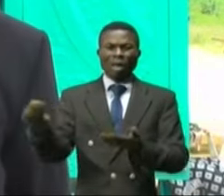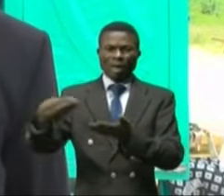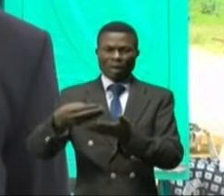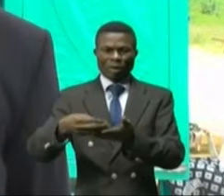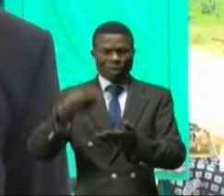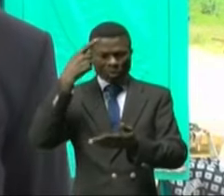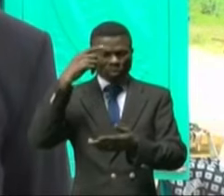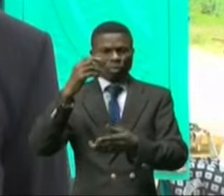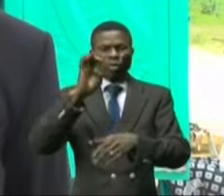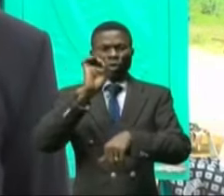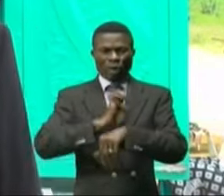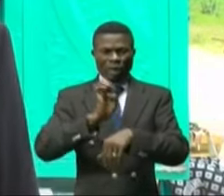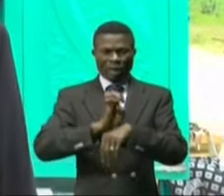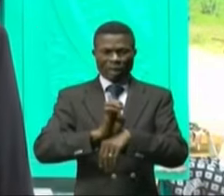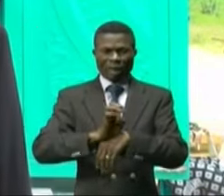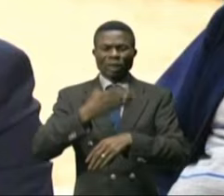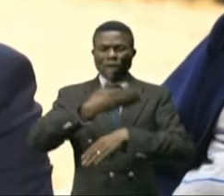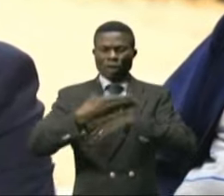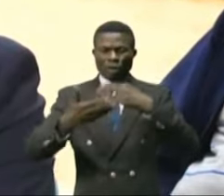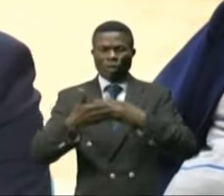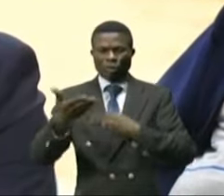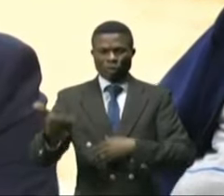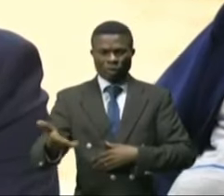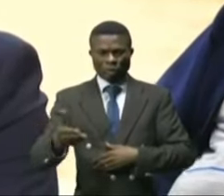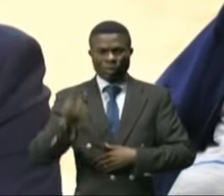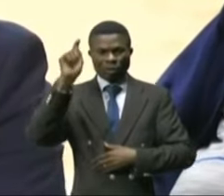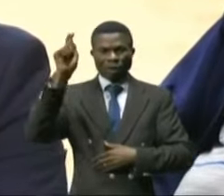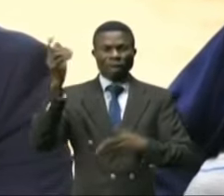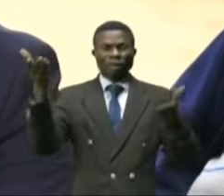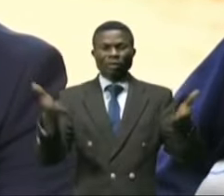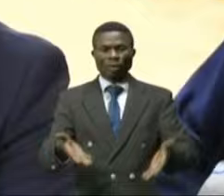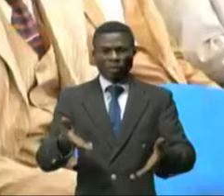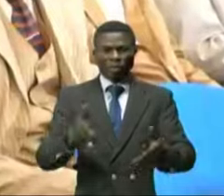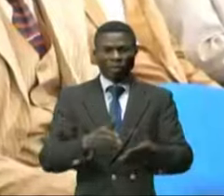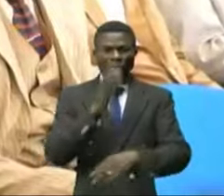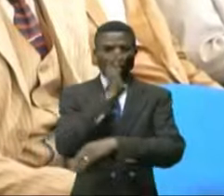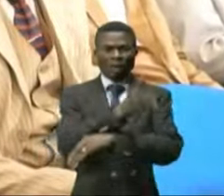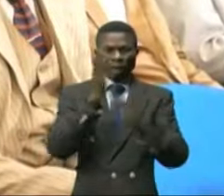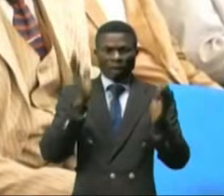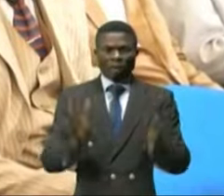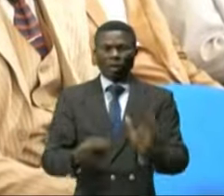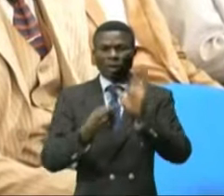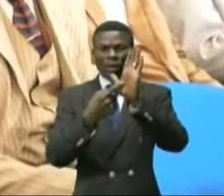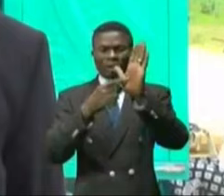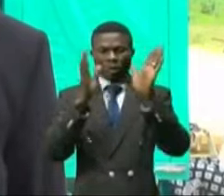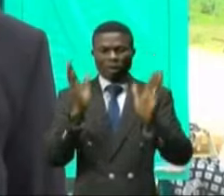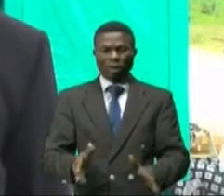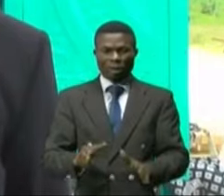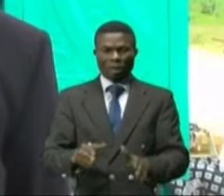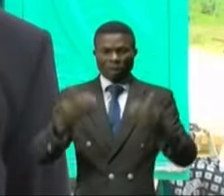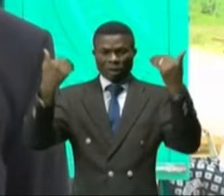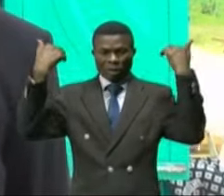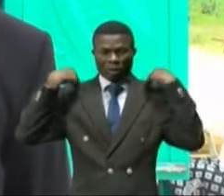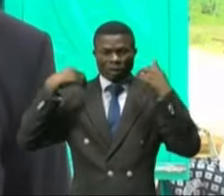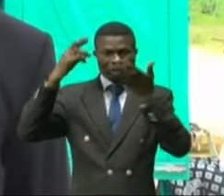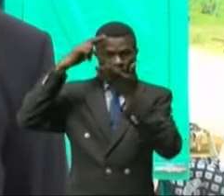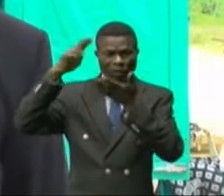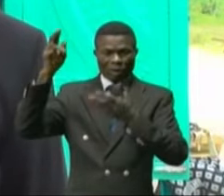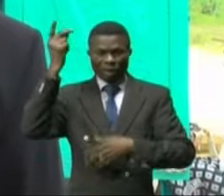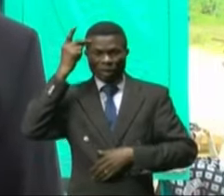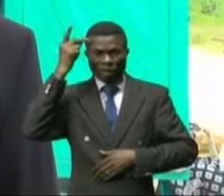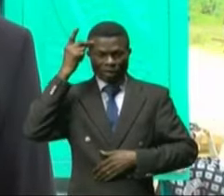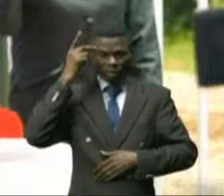cette œuvre soit aujourd'hui érigée. Témoin de l'événement, les conseillers représentant les recteurs de l'UNIKIN,